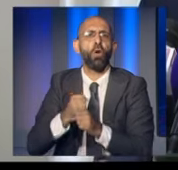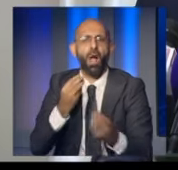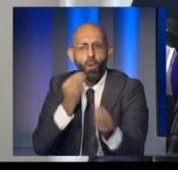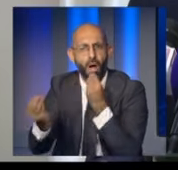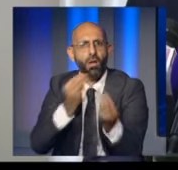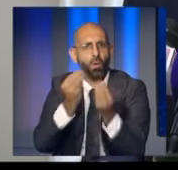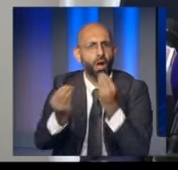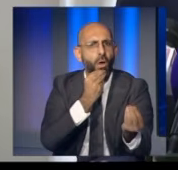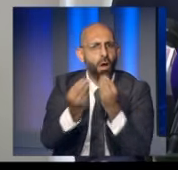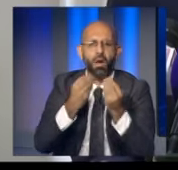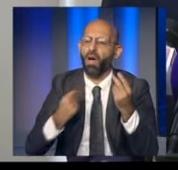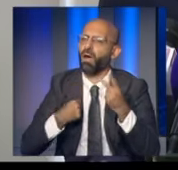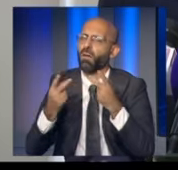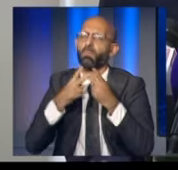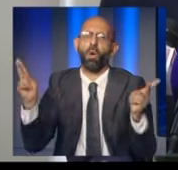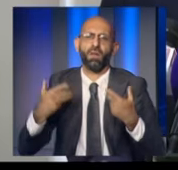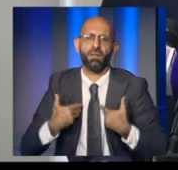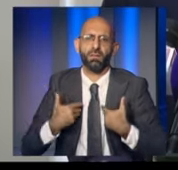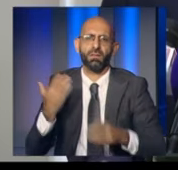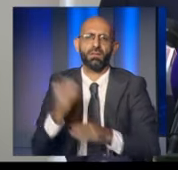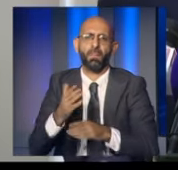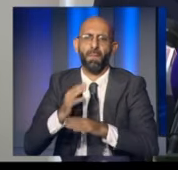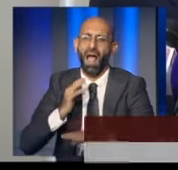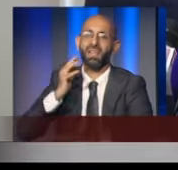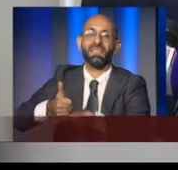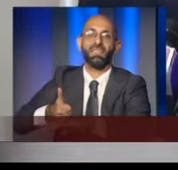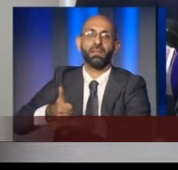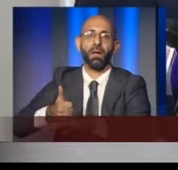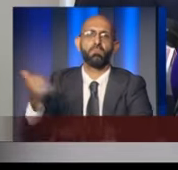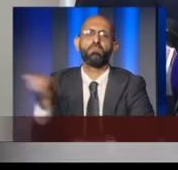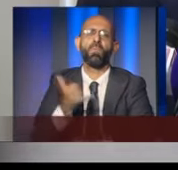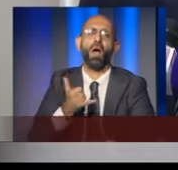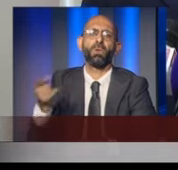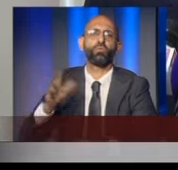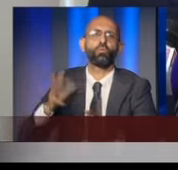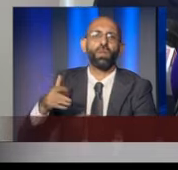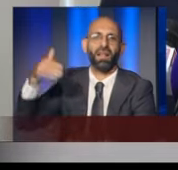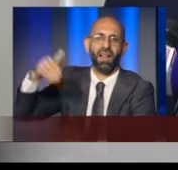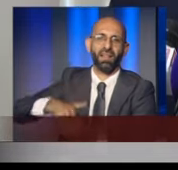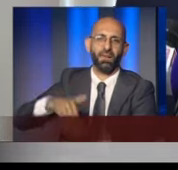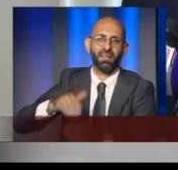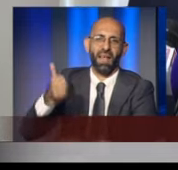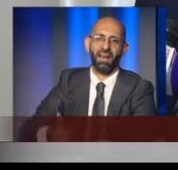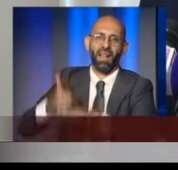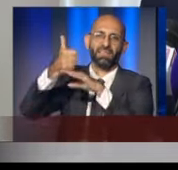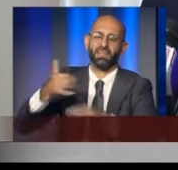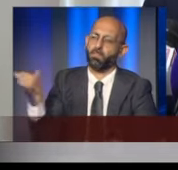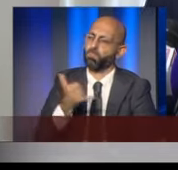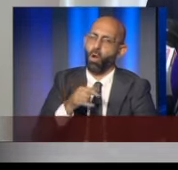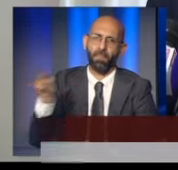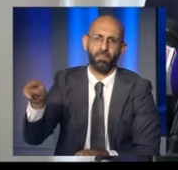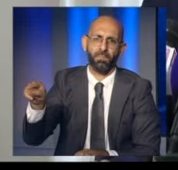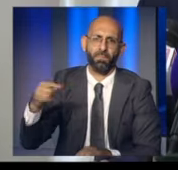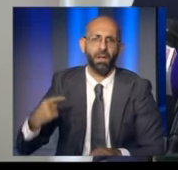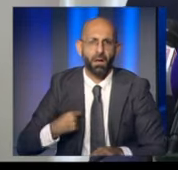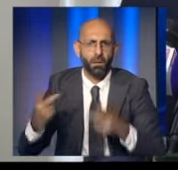كنا ولا زلنا وسنبقى ندعو إلى ضرورة التشاور والحوار والتفاهم من أجل إنجاز العديد